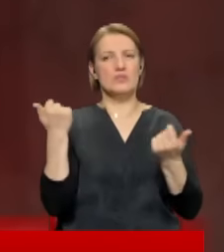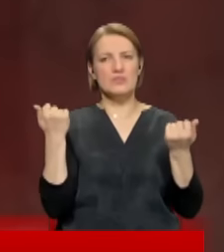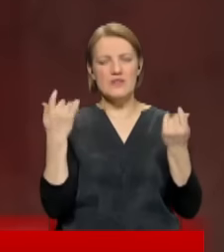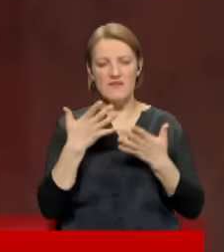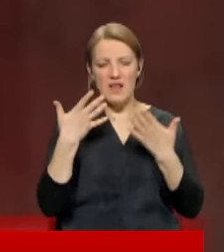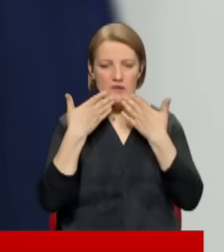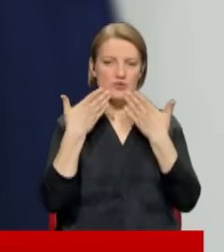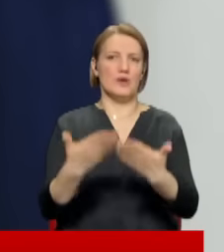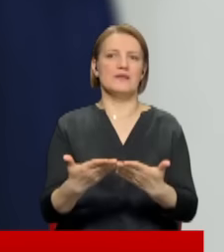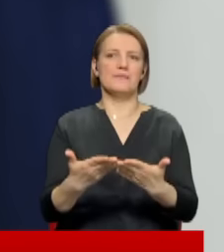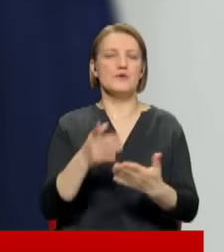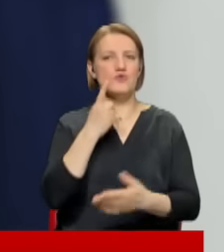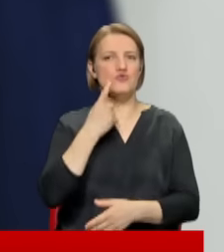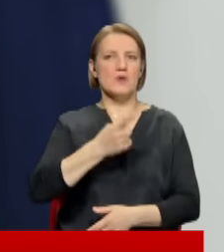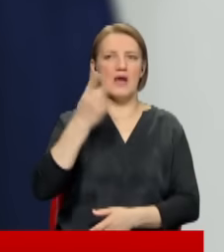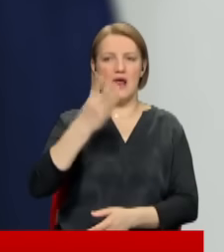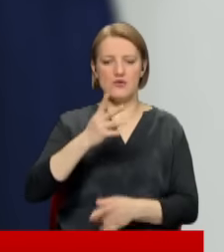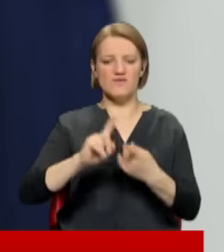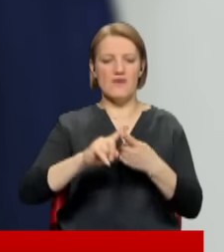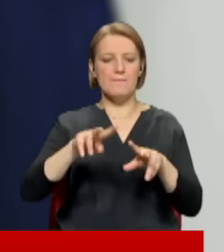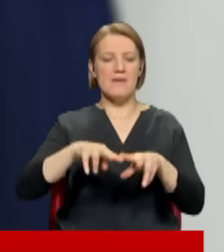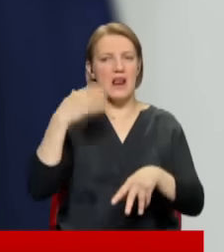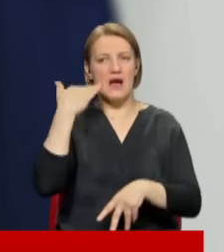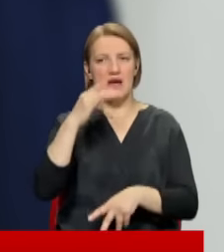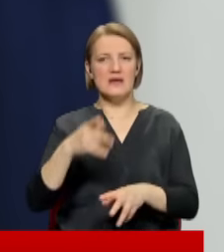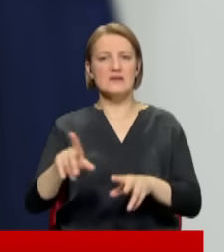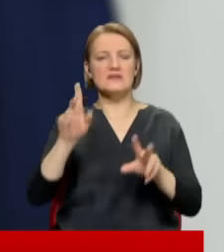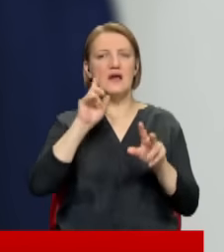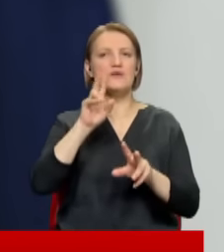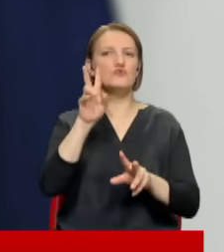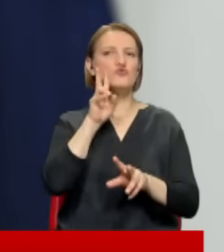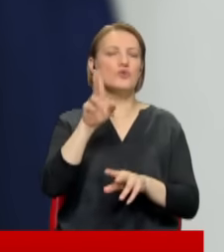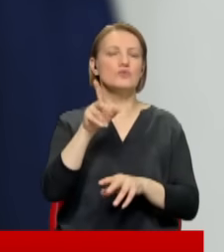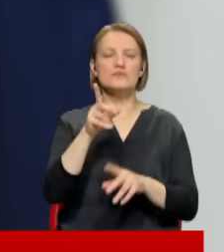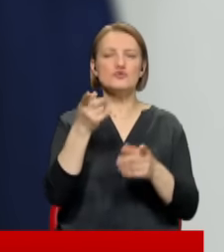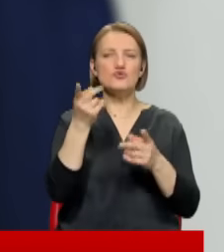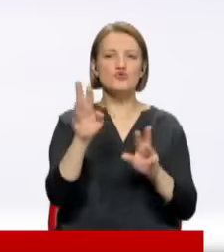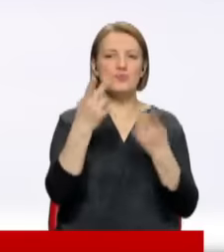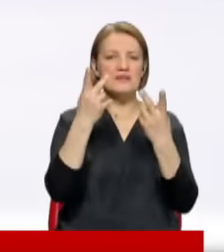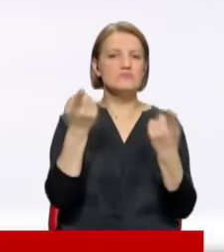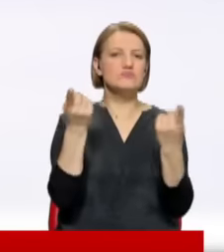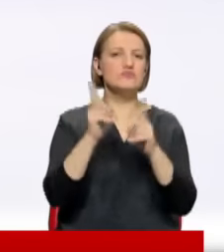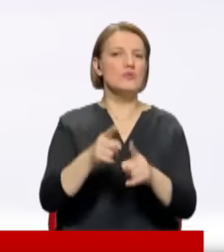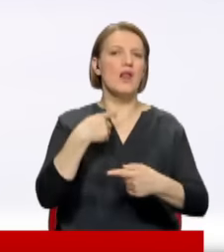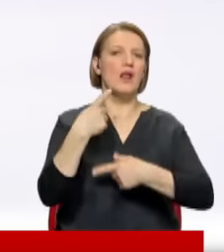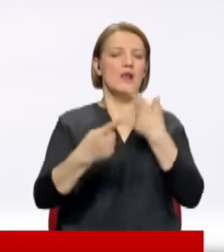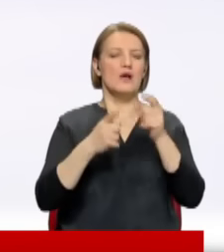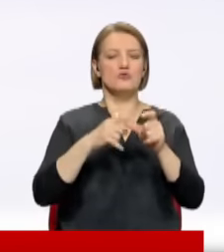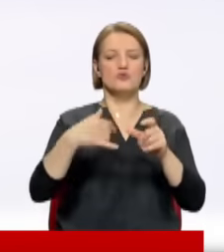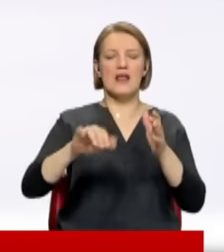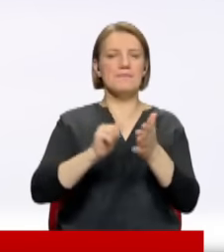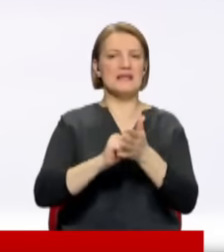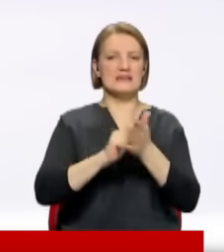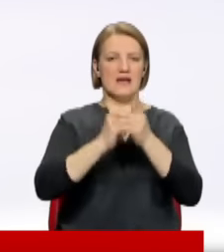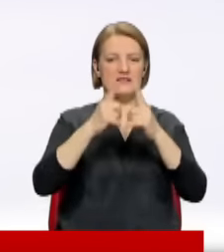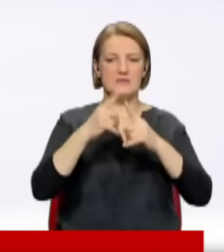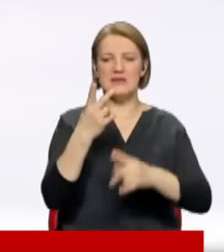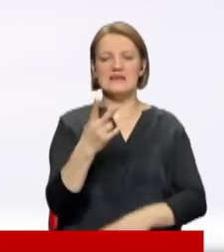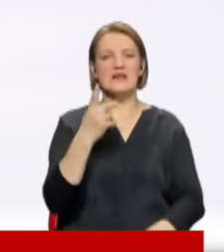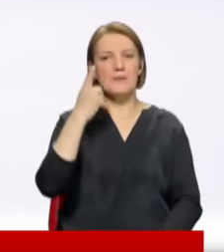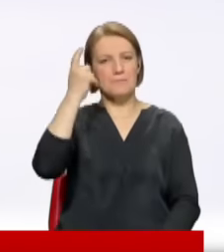defaatle ifade ettim. Cumhurbaşkanı Erdoğan ve Meral Akşener'in sarayda sürpriz buluşmasının yankısı sürüyor. Akşener sosyal medya hesabından